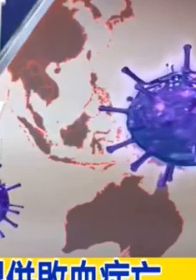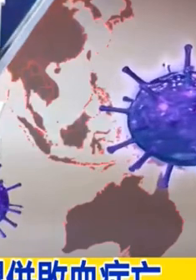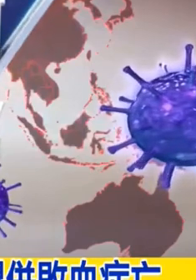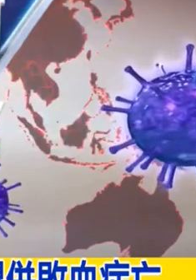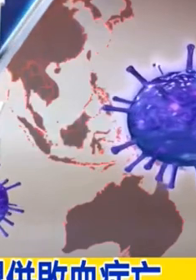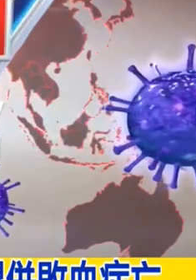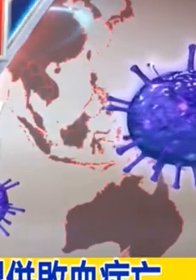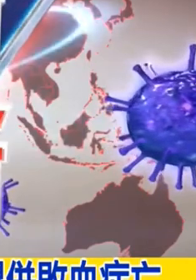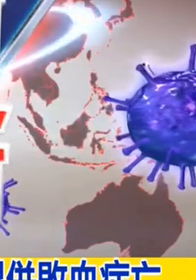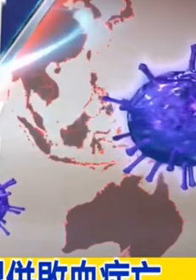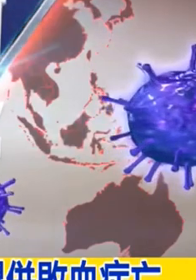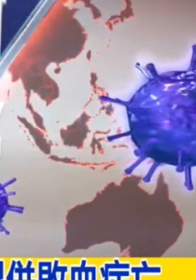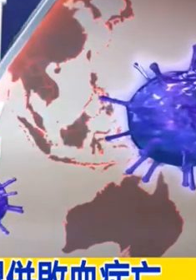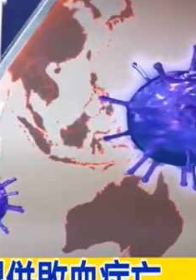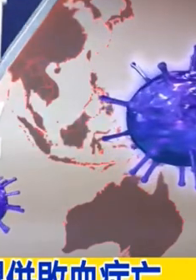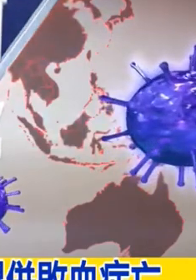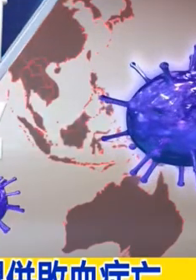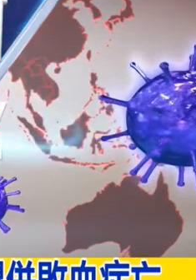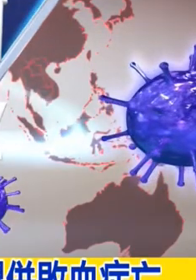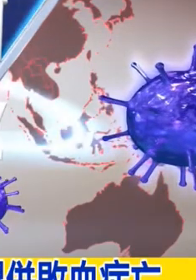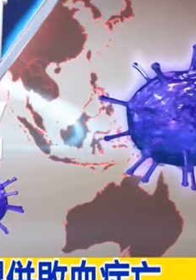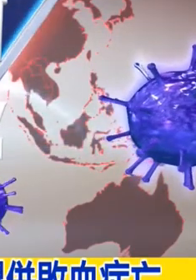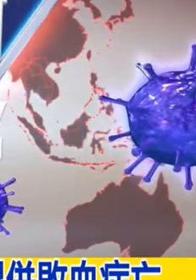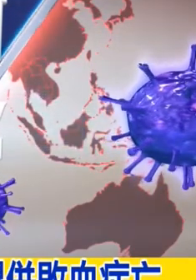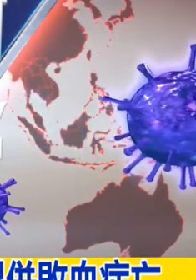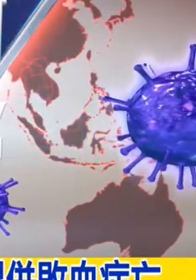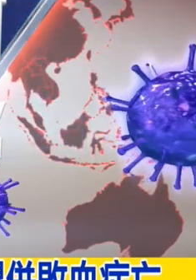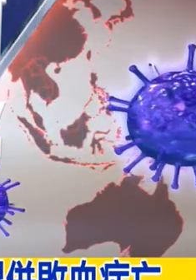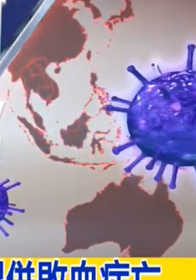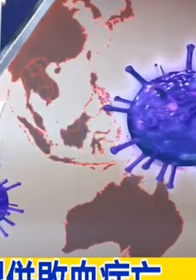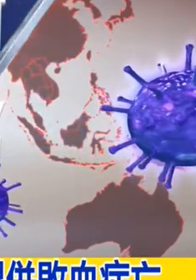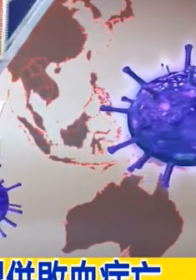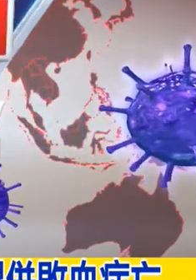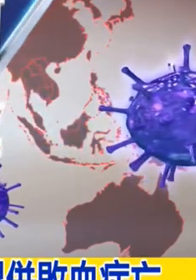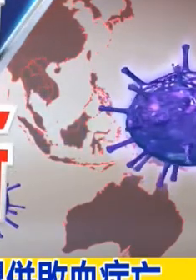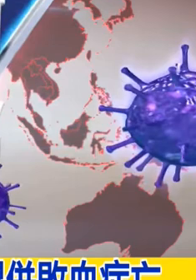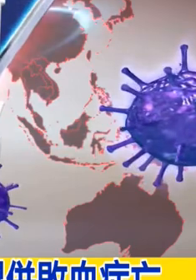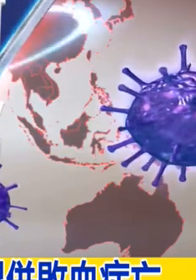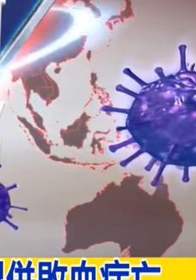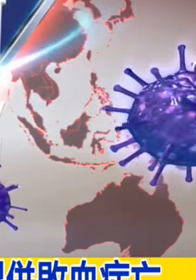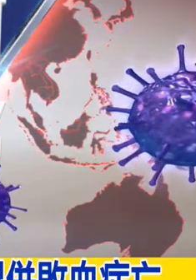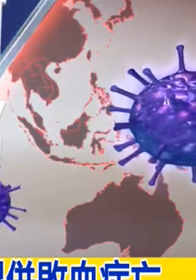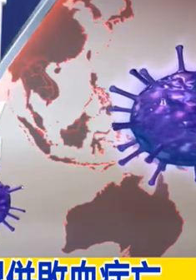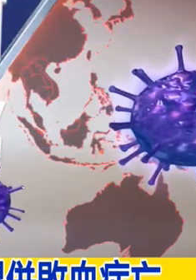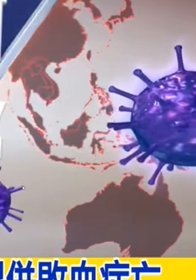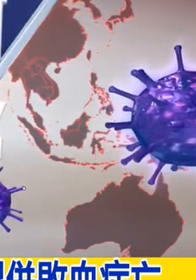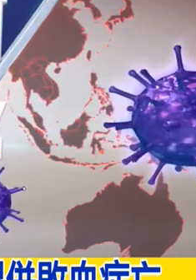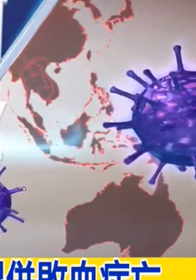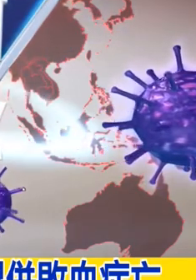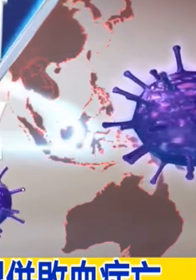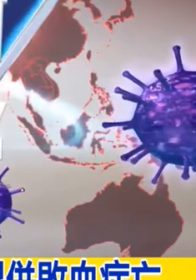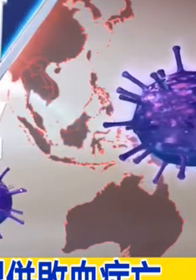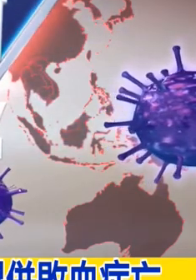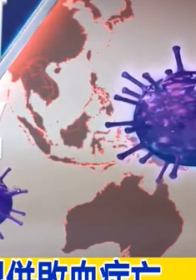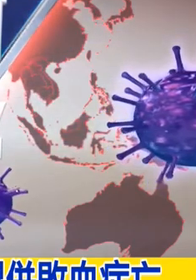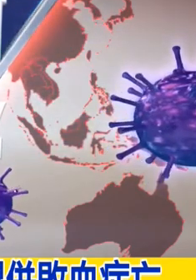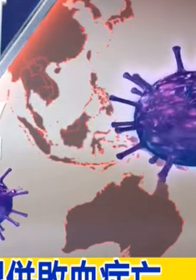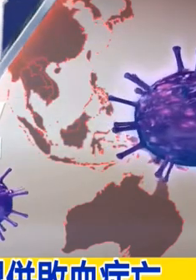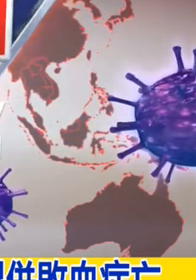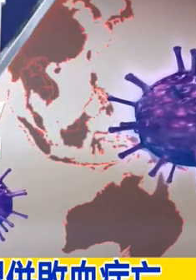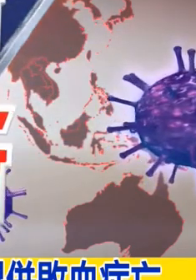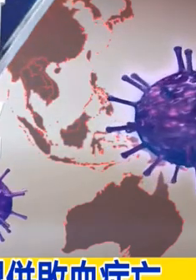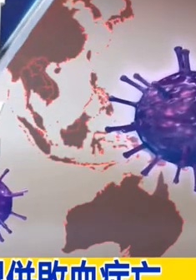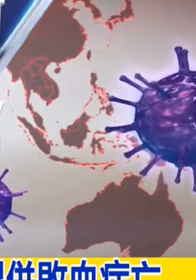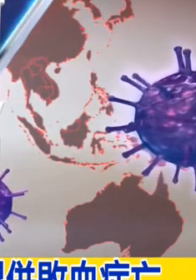案，其中有一例儿童和15岁的青少年。那么儿童的部分是8个月大的女婴，先天性泌尿系统疾病，